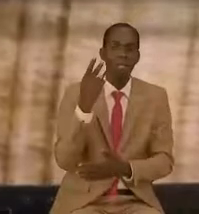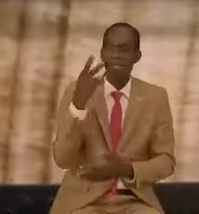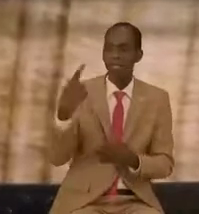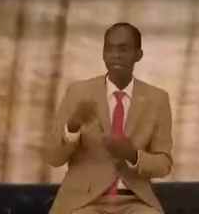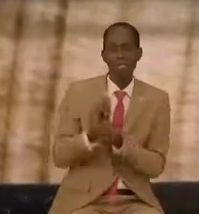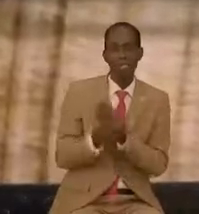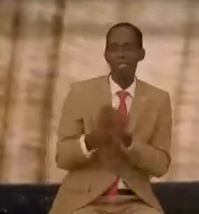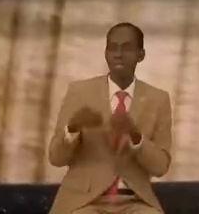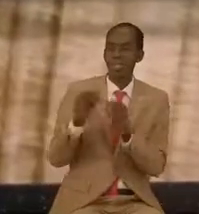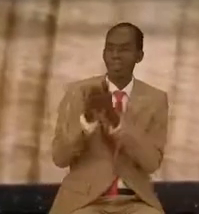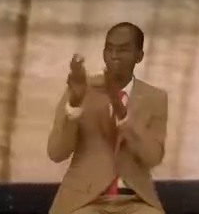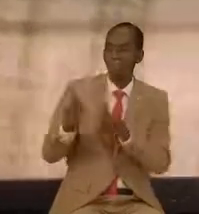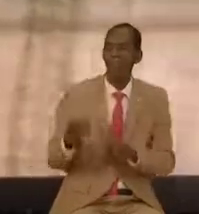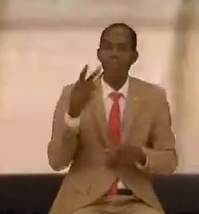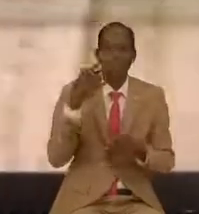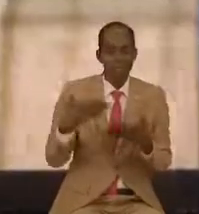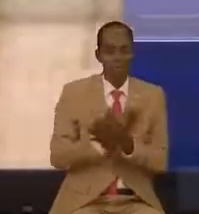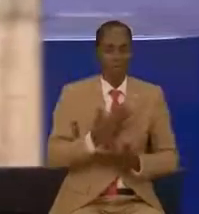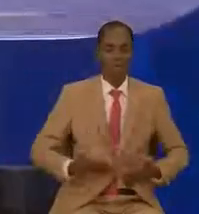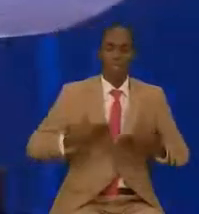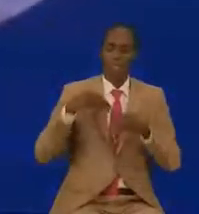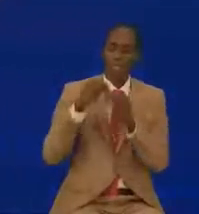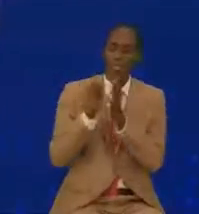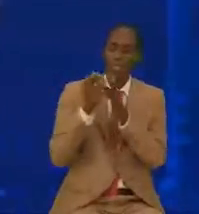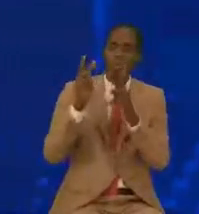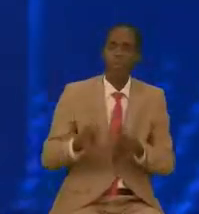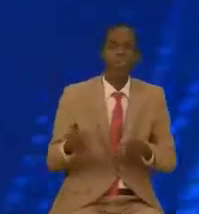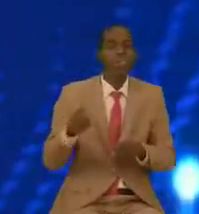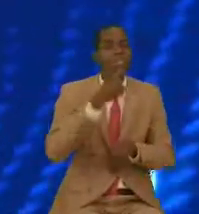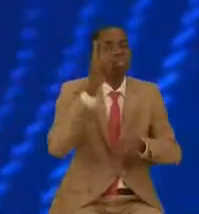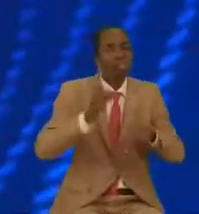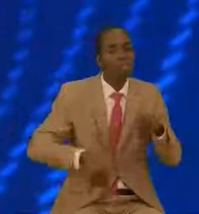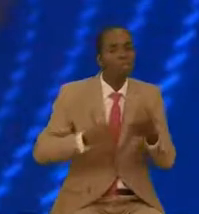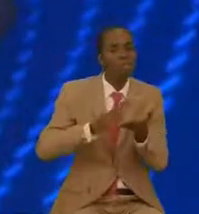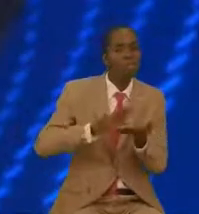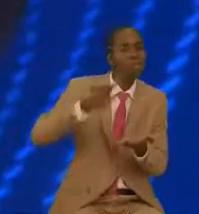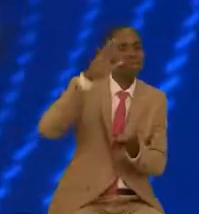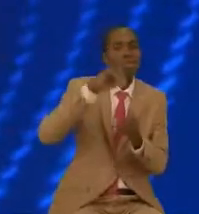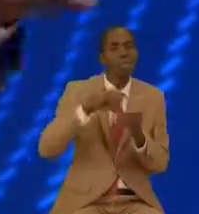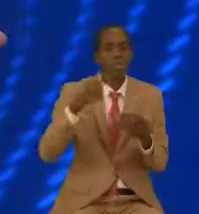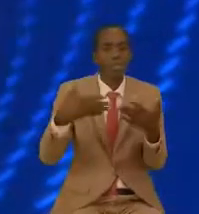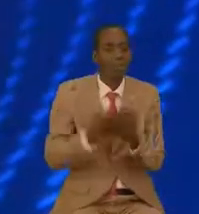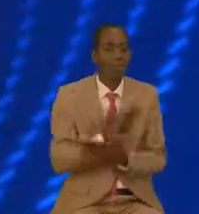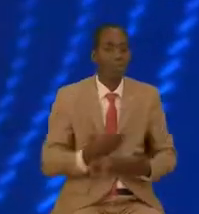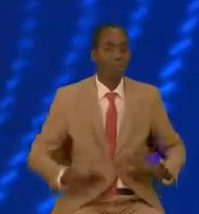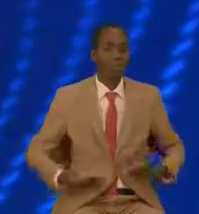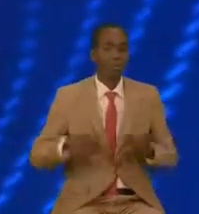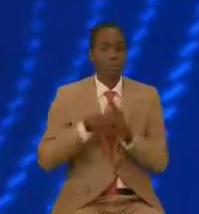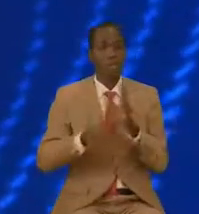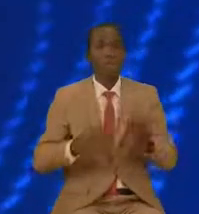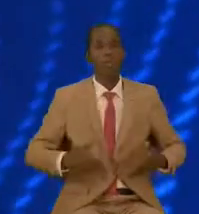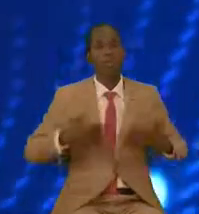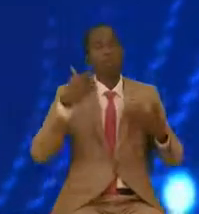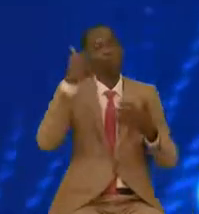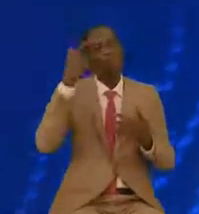une nouvelle expérience. Regardez la transformation. Regardez la nouveauté de vie. Il ne peut pas se glorifier de la nouveauté de vie à